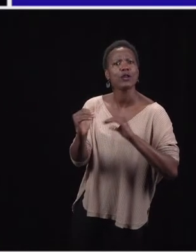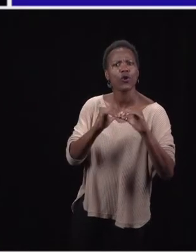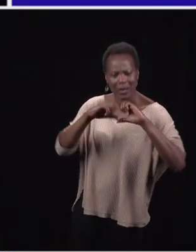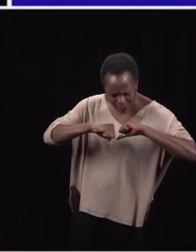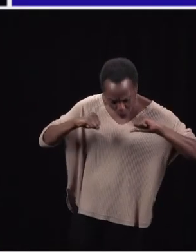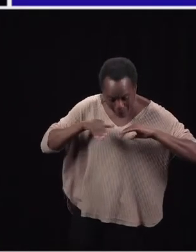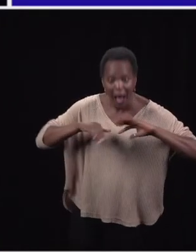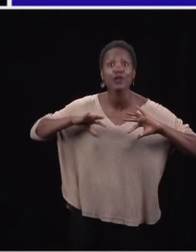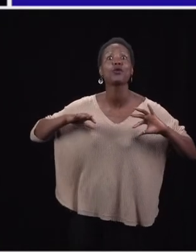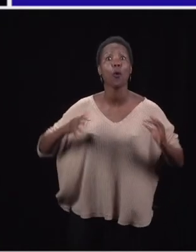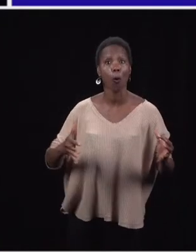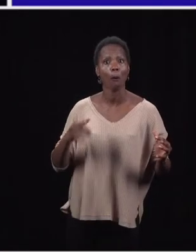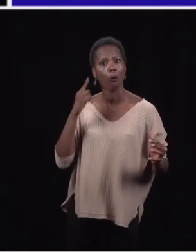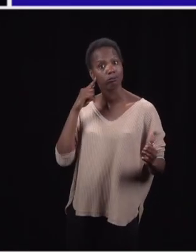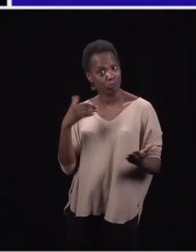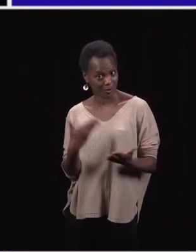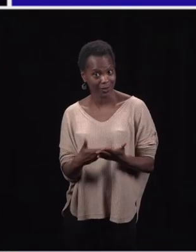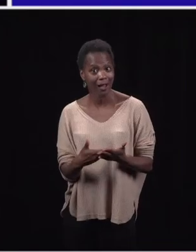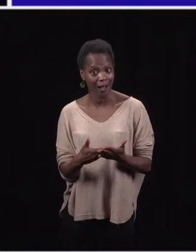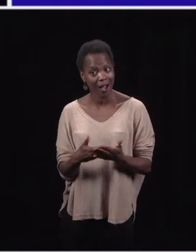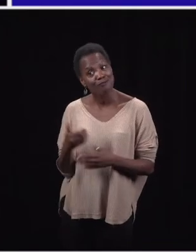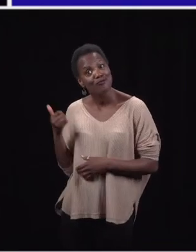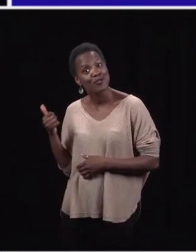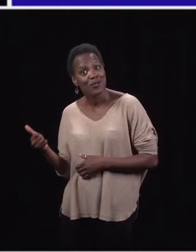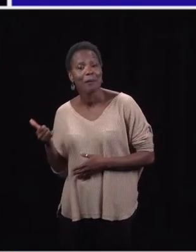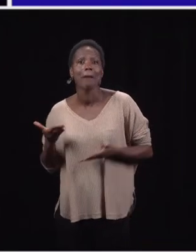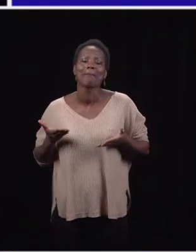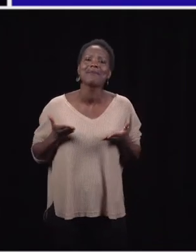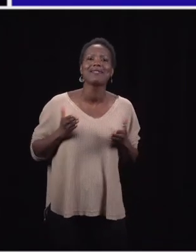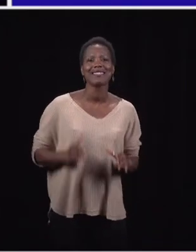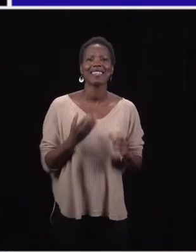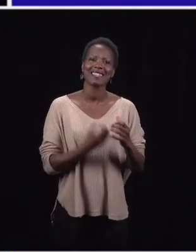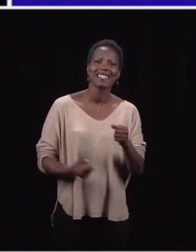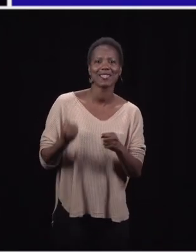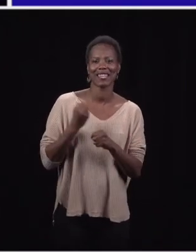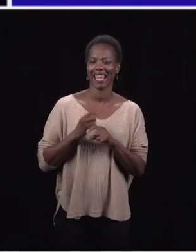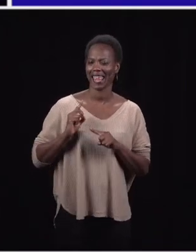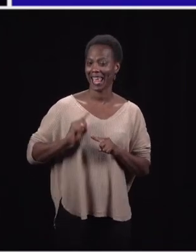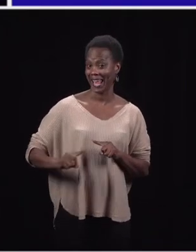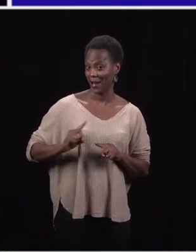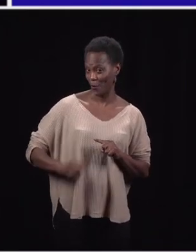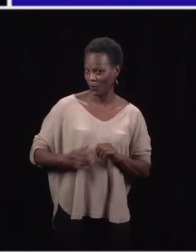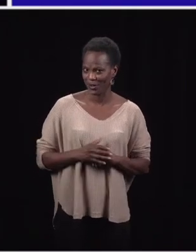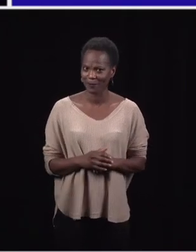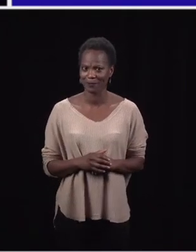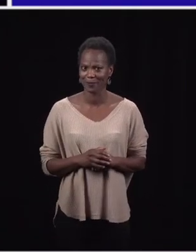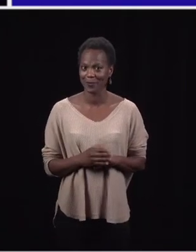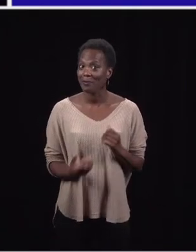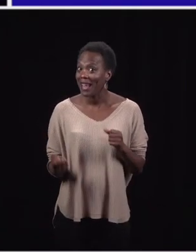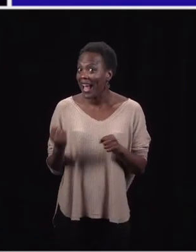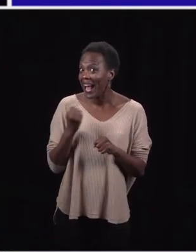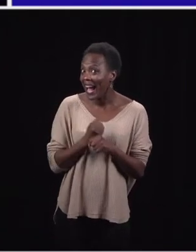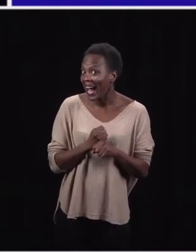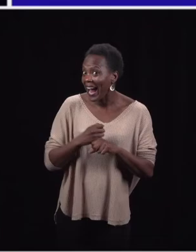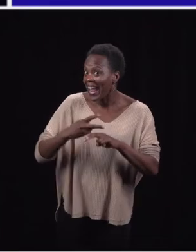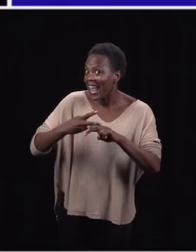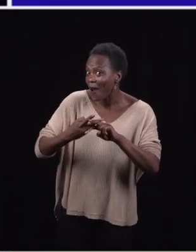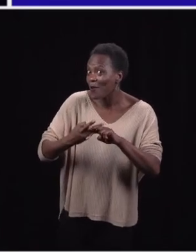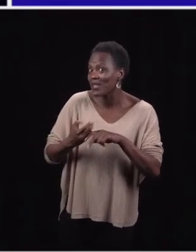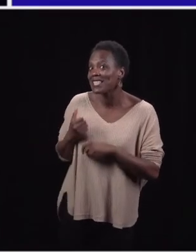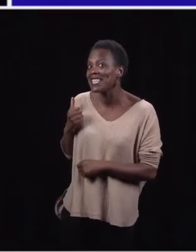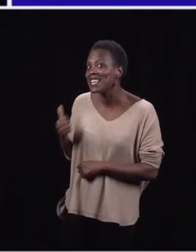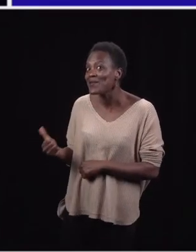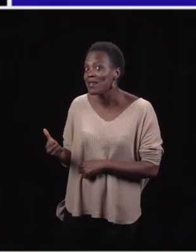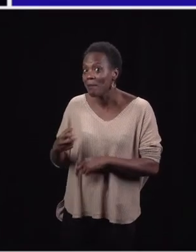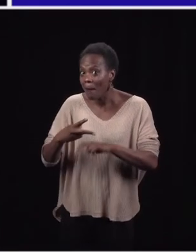et pour ça et bien il a décidé de créer quelque chose créer un outil lui aussi et